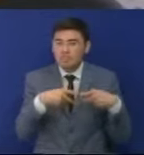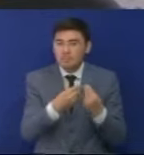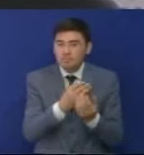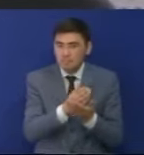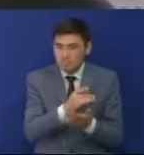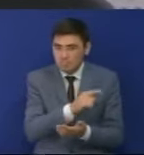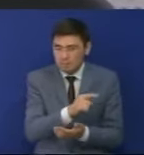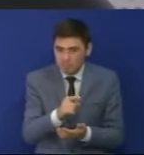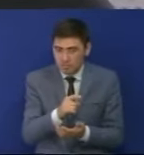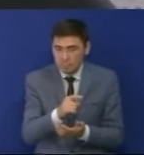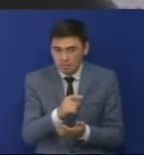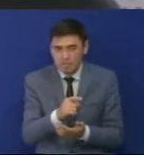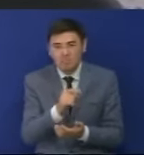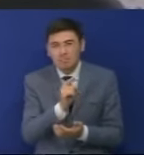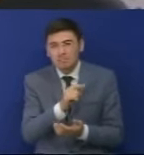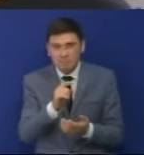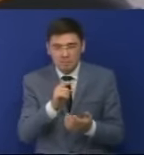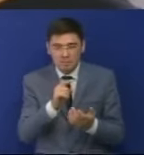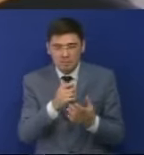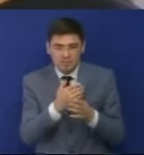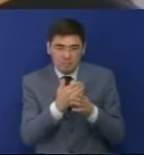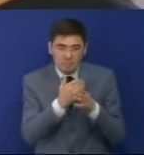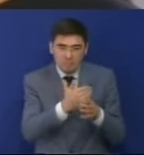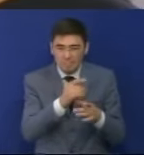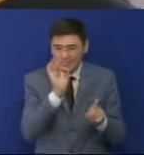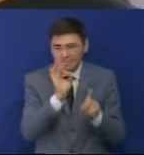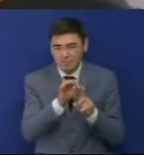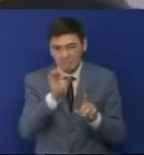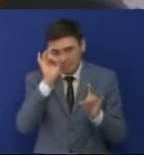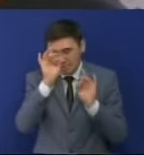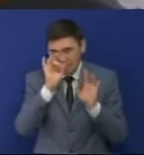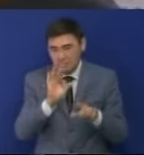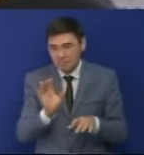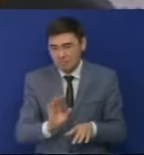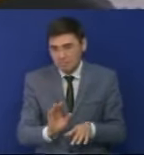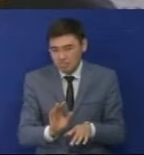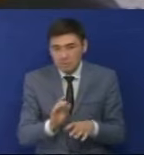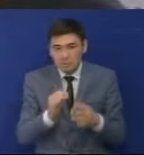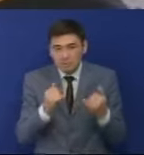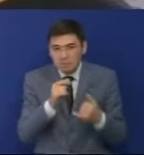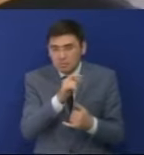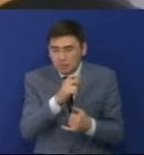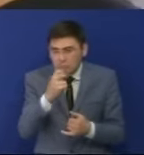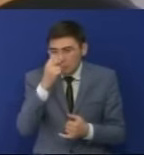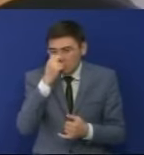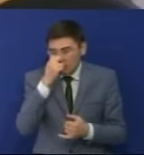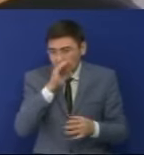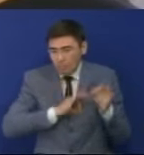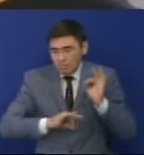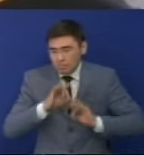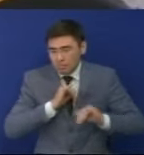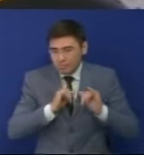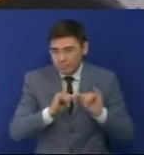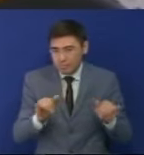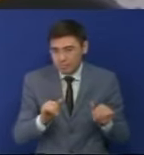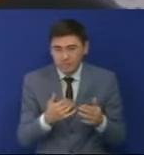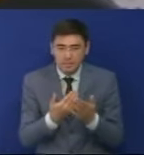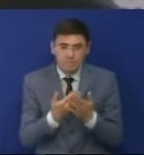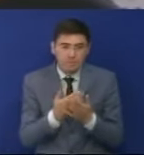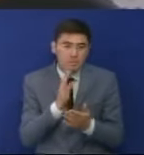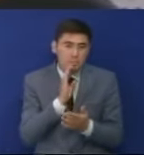Біз бұған дейін бұл адамдардың кедейшіліктен шығуын көздейтінбіз. Ал қазір оларда масылдық көзқарас қалыптасқан. Себебі анасы балаларға